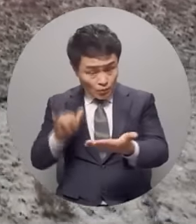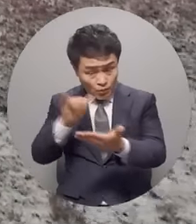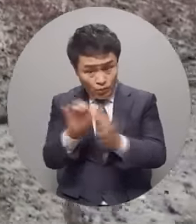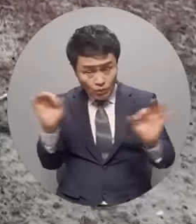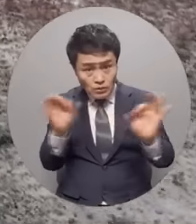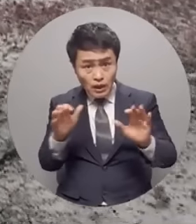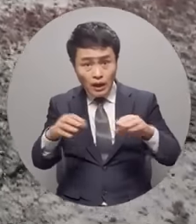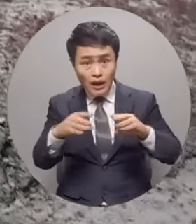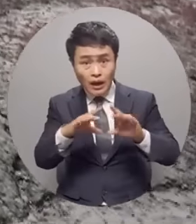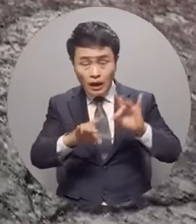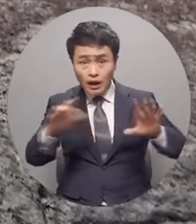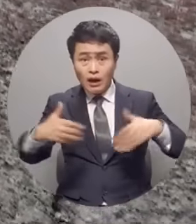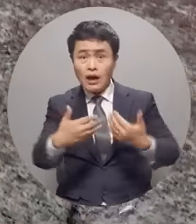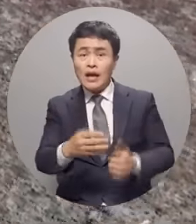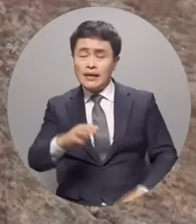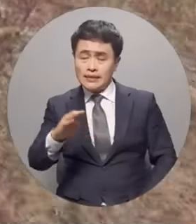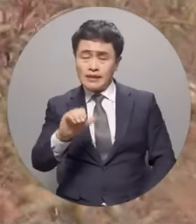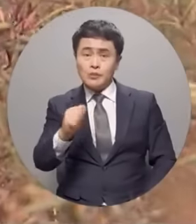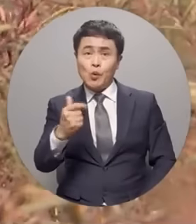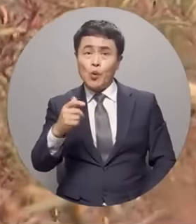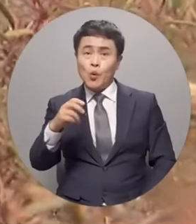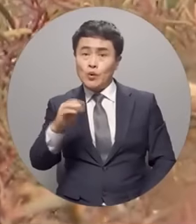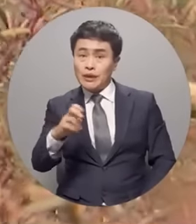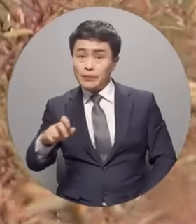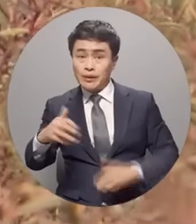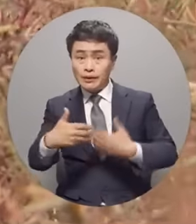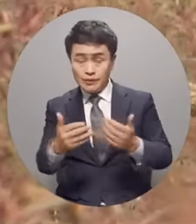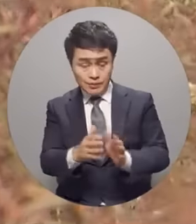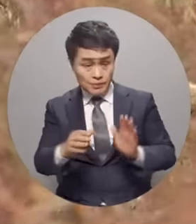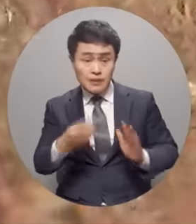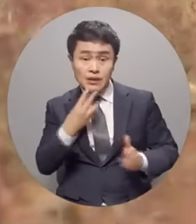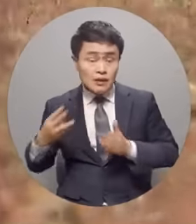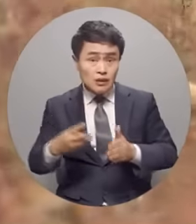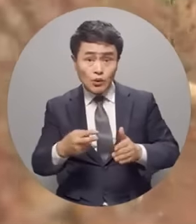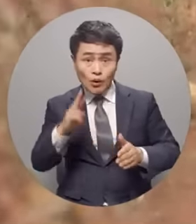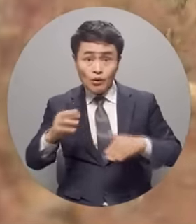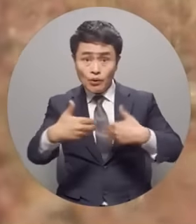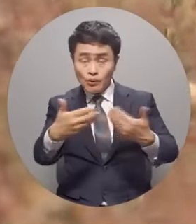갯벌이 45제곱킬로미터. 인천과 경기도의 갯벌은